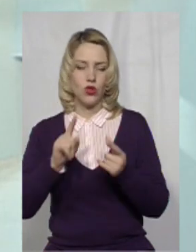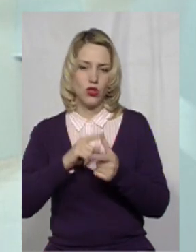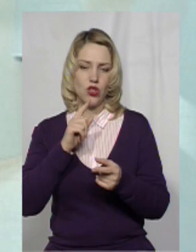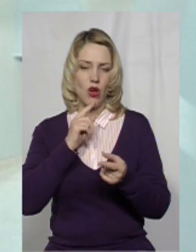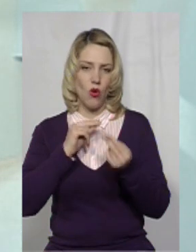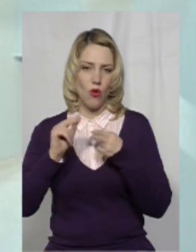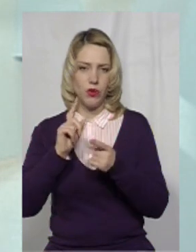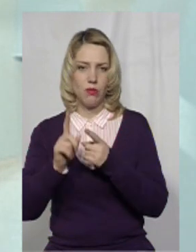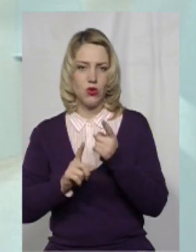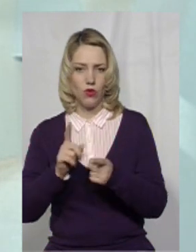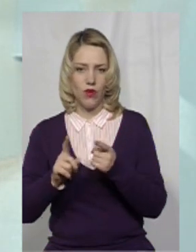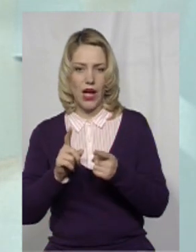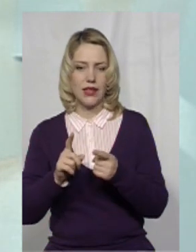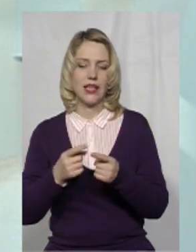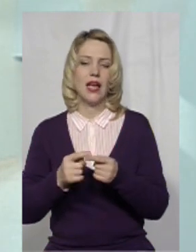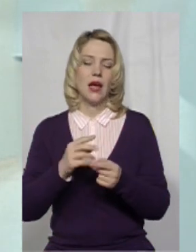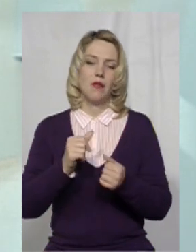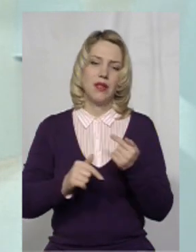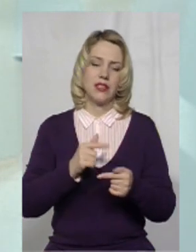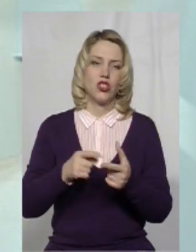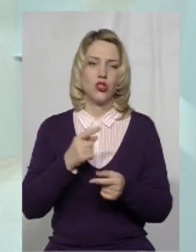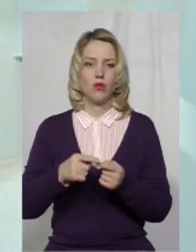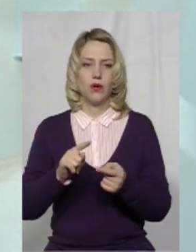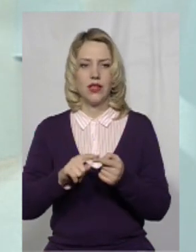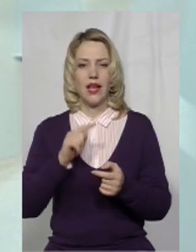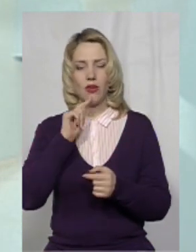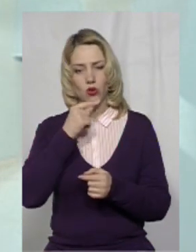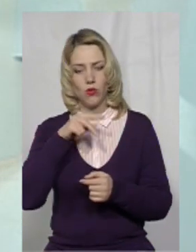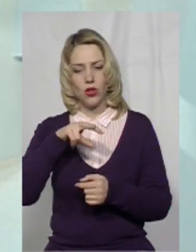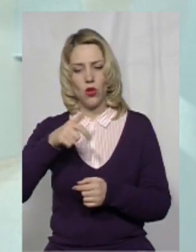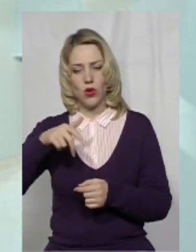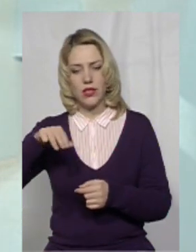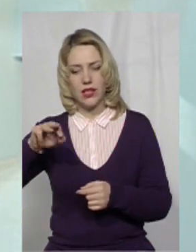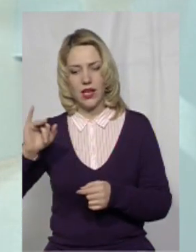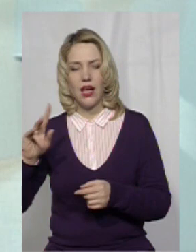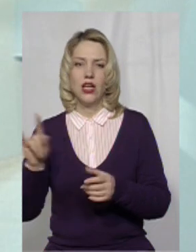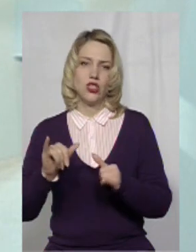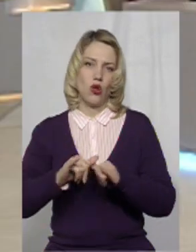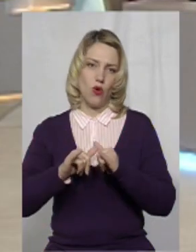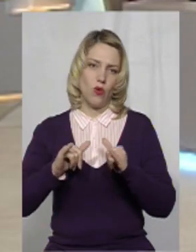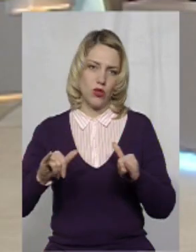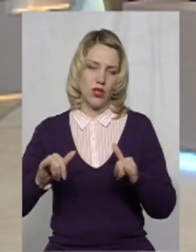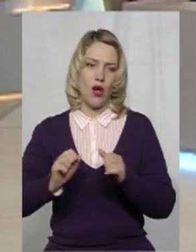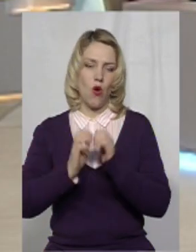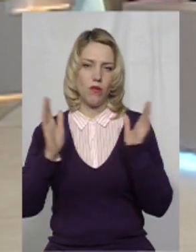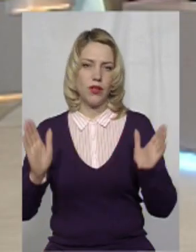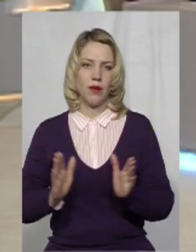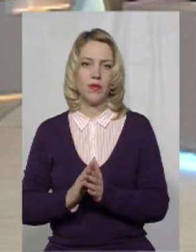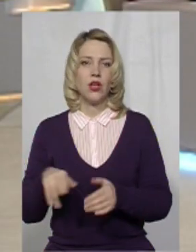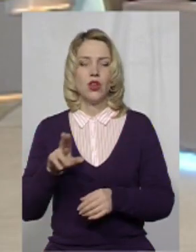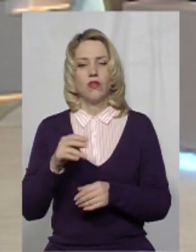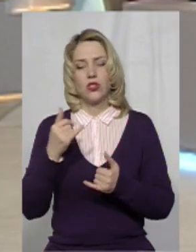бізнес і робити економії на логістиці, чи все ж таки нарощувати якийсь певний об'єм. Добігає